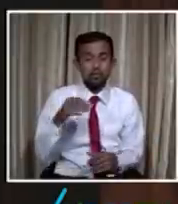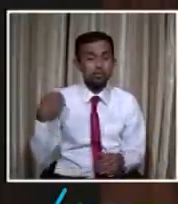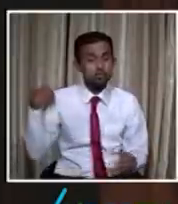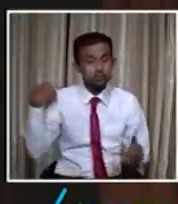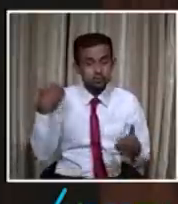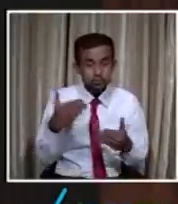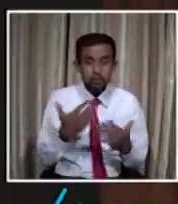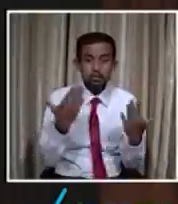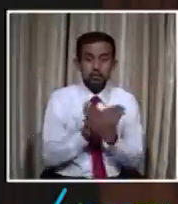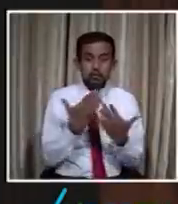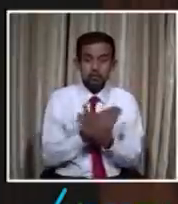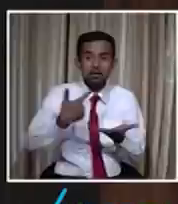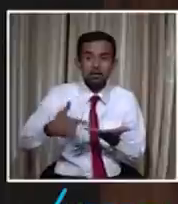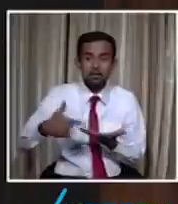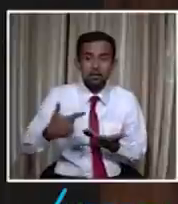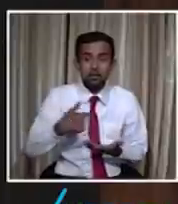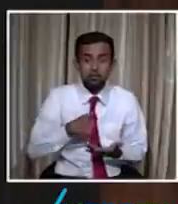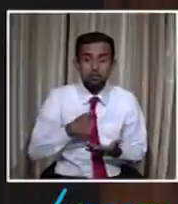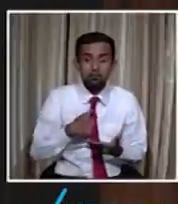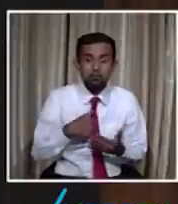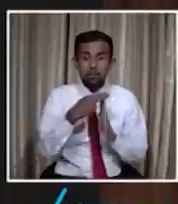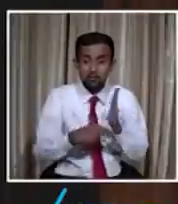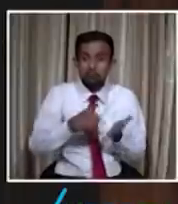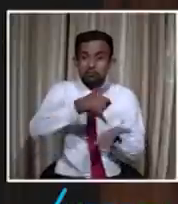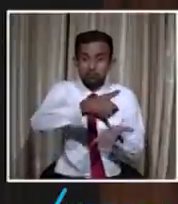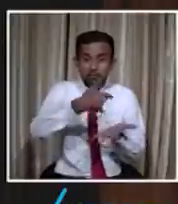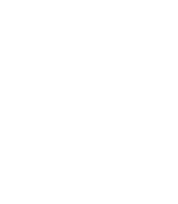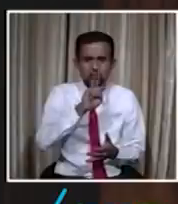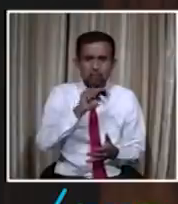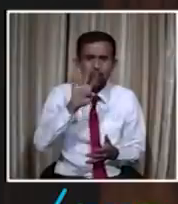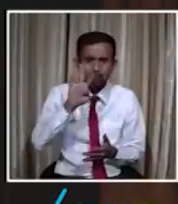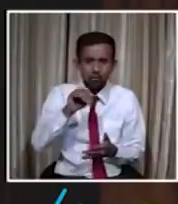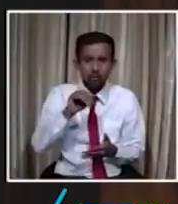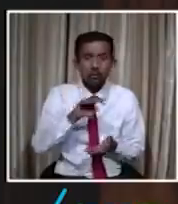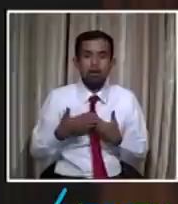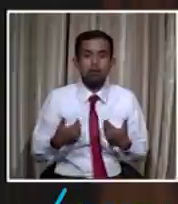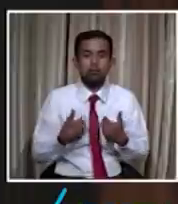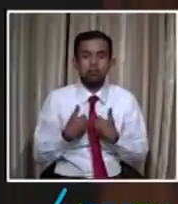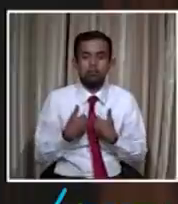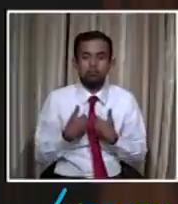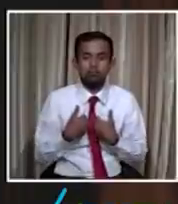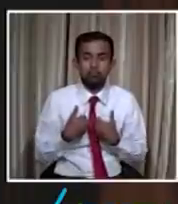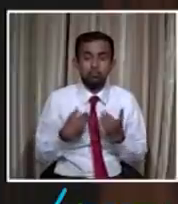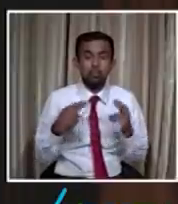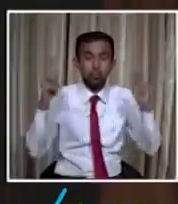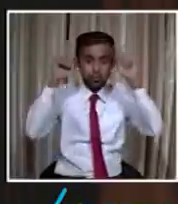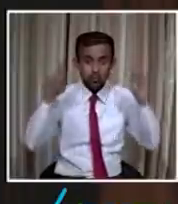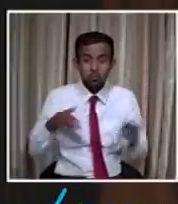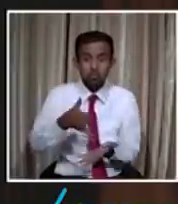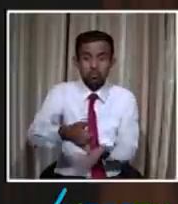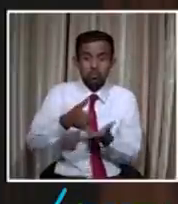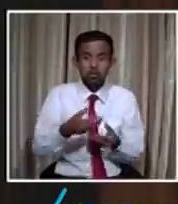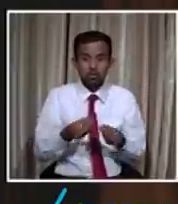කාලයක් සිනමාව පෝෂණය කරපු මම ජාතික සම්මාන 30-40කින් ලබාගත් කෙනෙක් ජාත්‍යන්තර සම්මාන